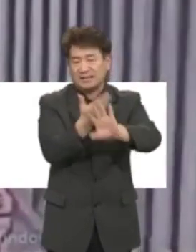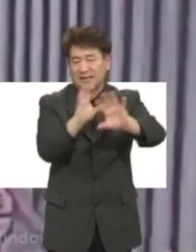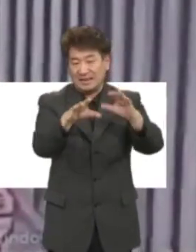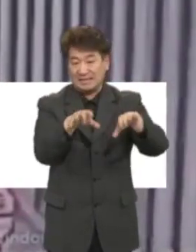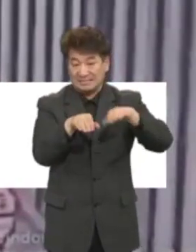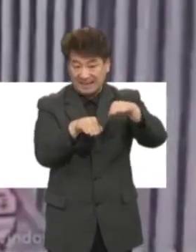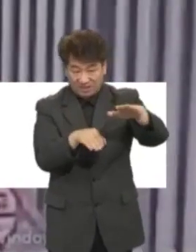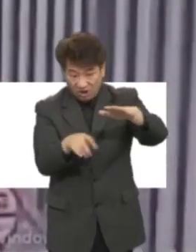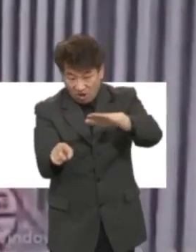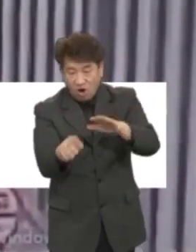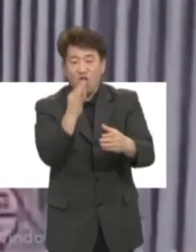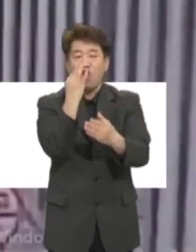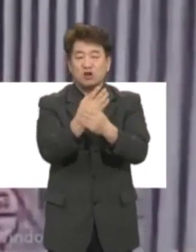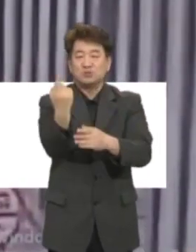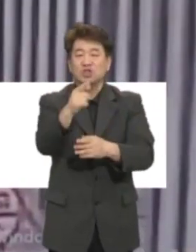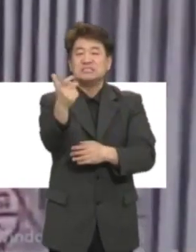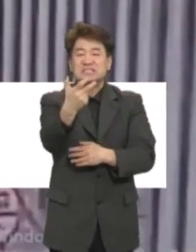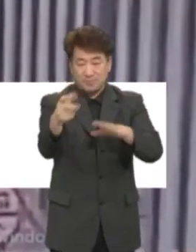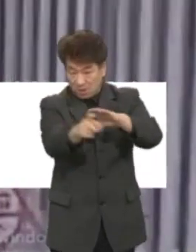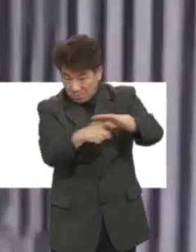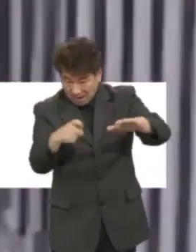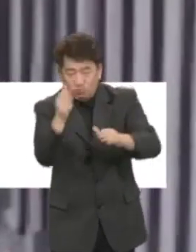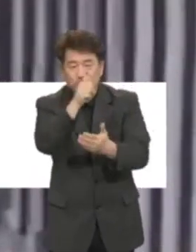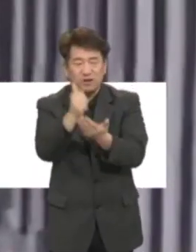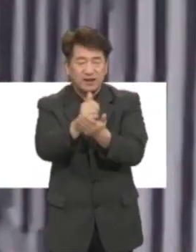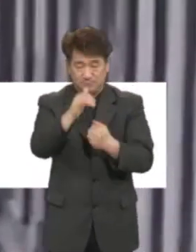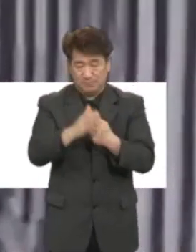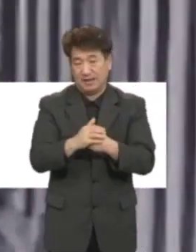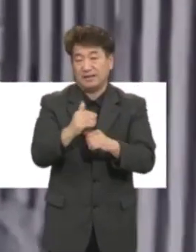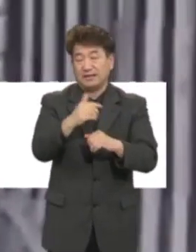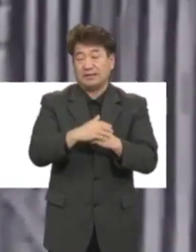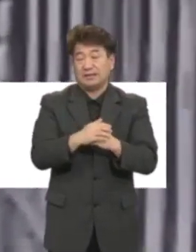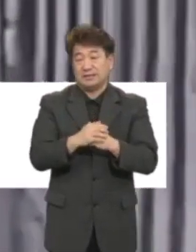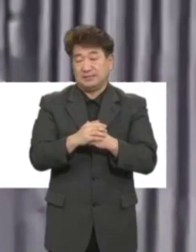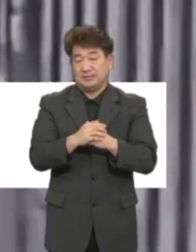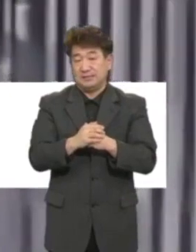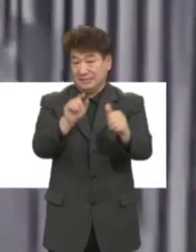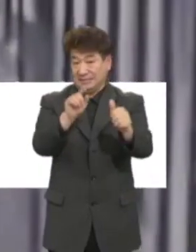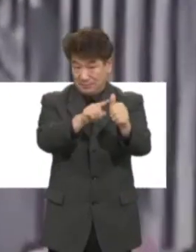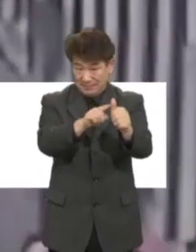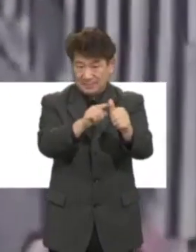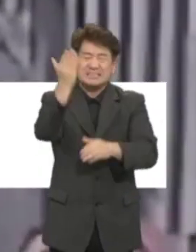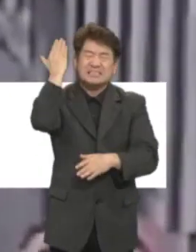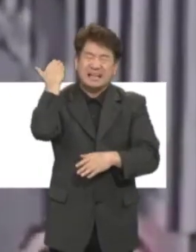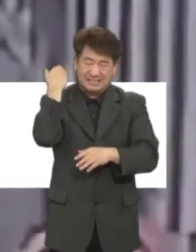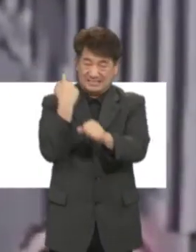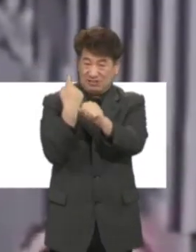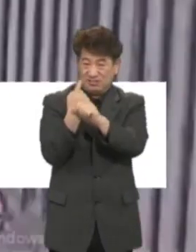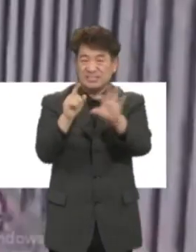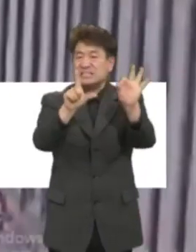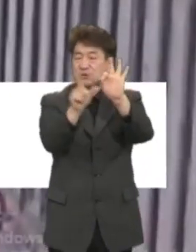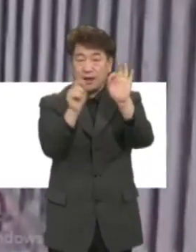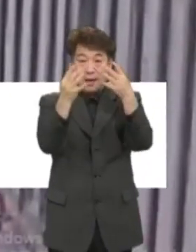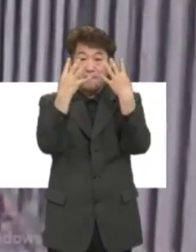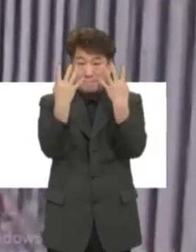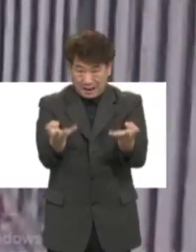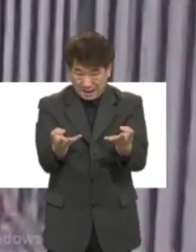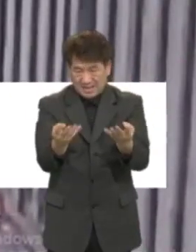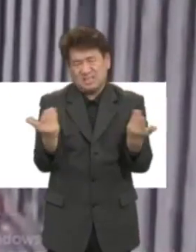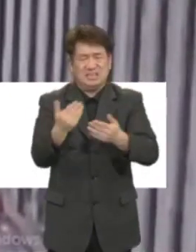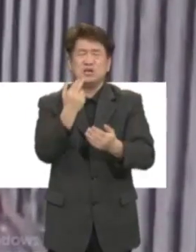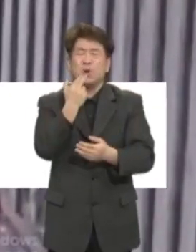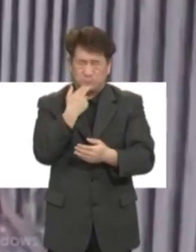170만 원을 훔쳐 달라는 혐의를 받고 있습니다 대전 중부경찰서는이 남성이 지난해 10월 출소한 뒤 별다른 직업이